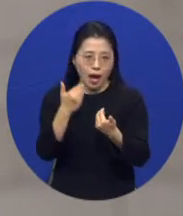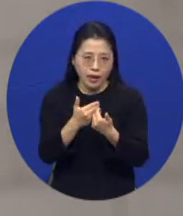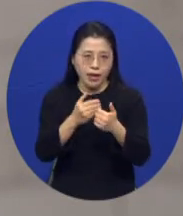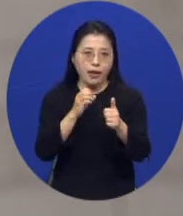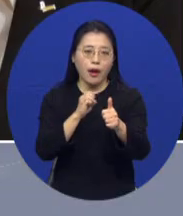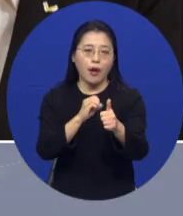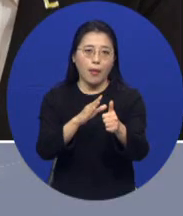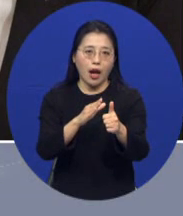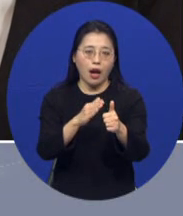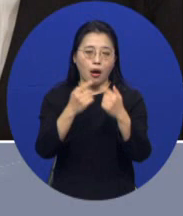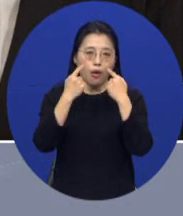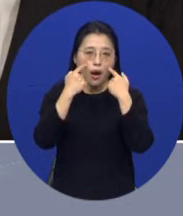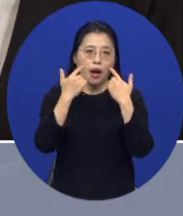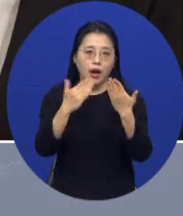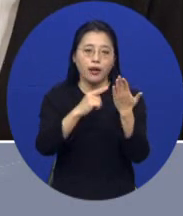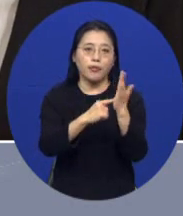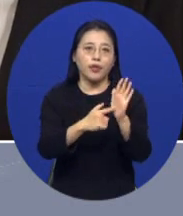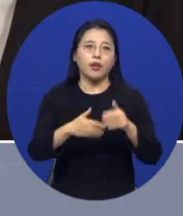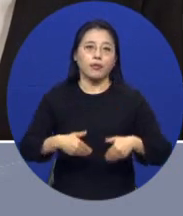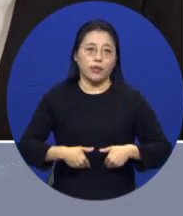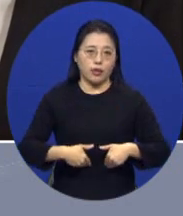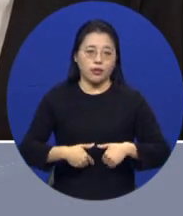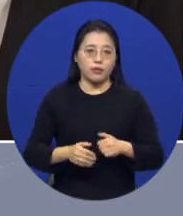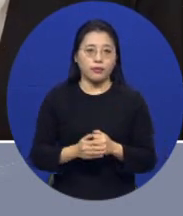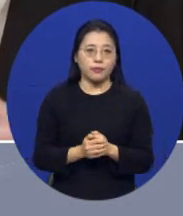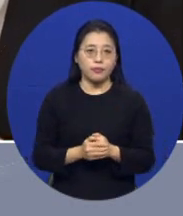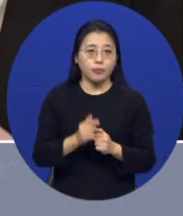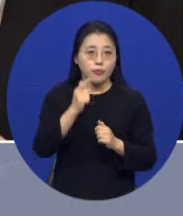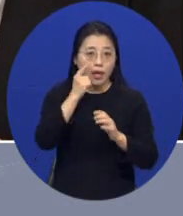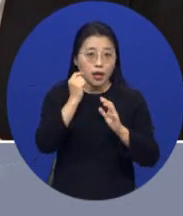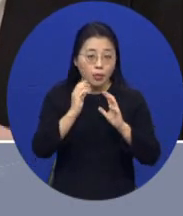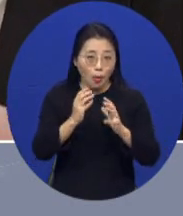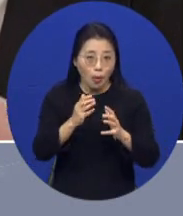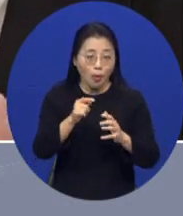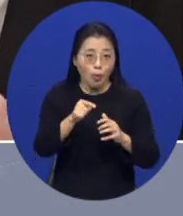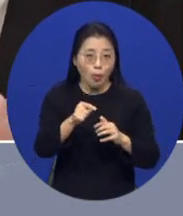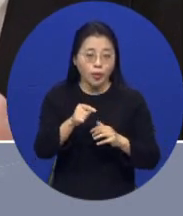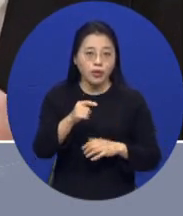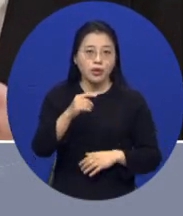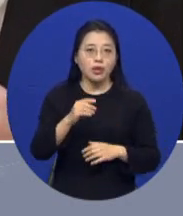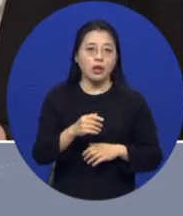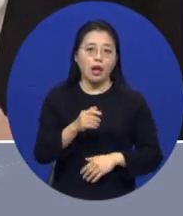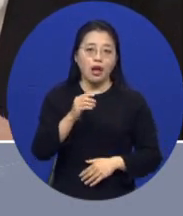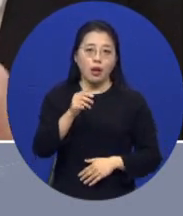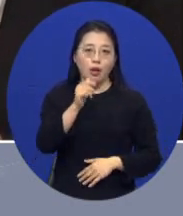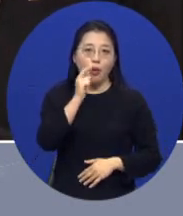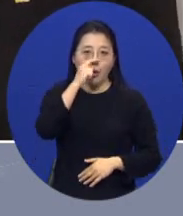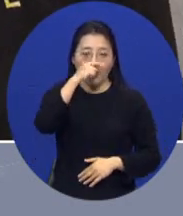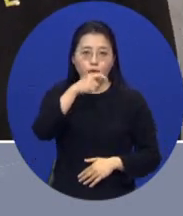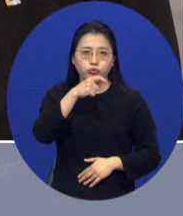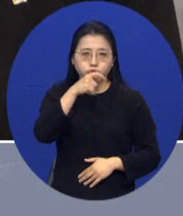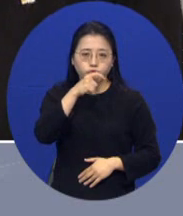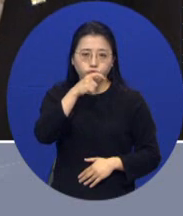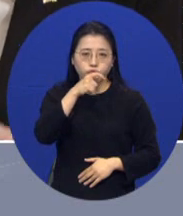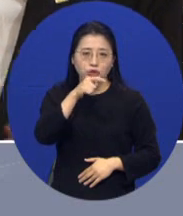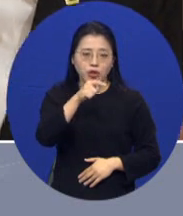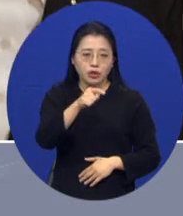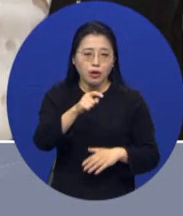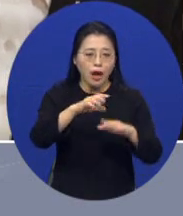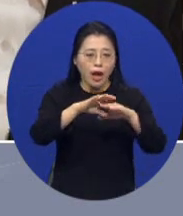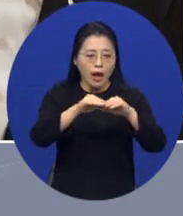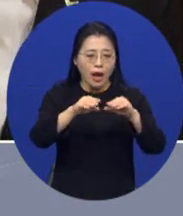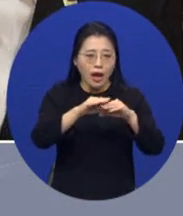표명을 하는 것이 우선입니다 지금 일본은 해양 오염수를 자국에 회사의 비용을 줄이기 위해서